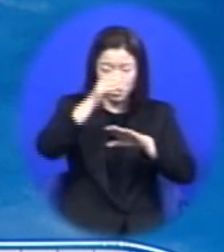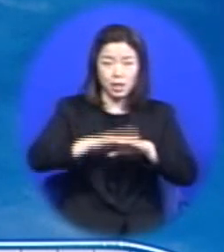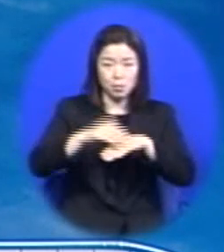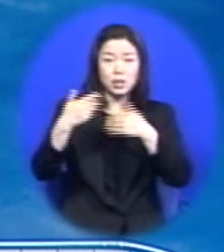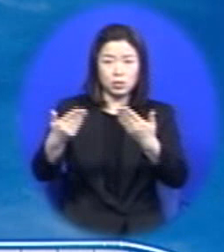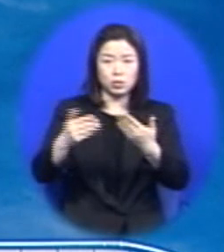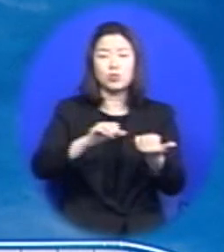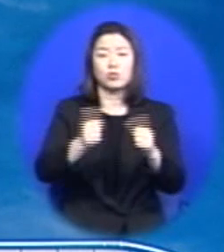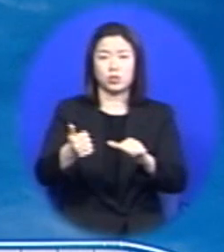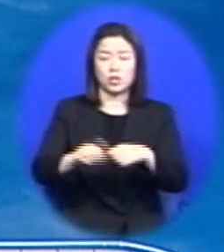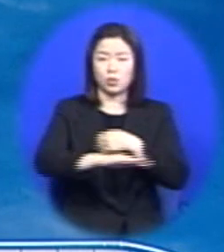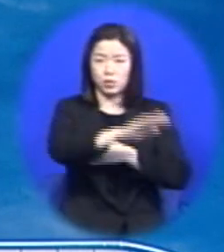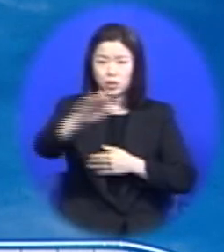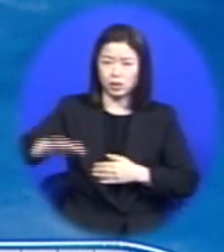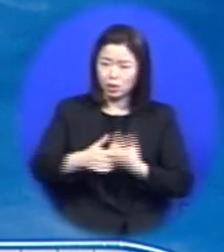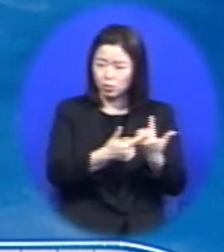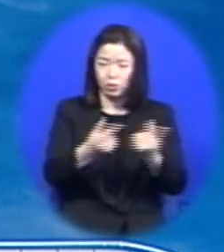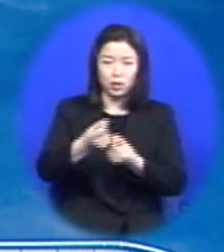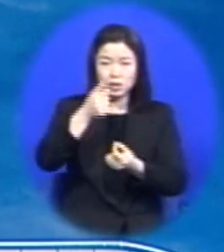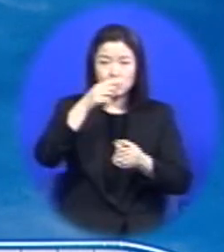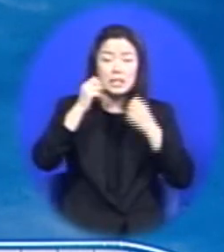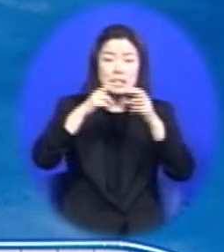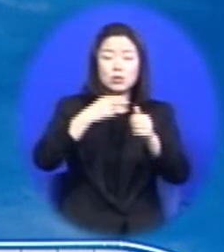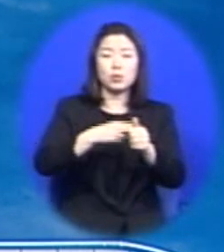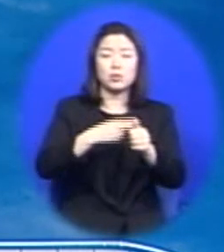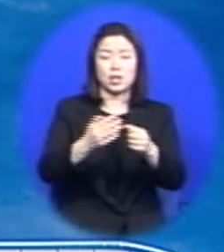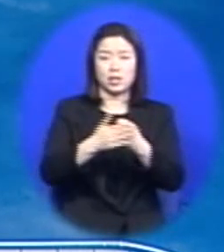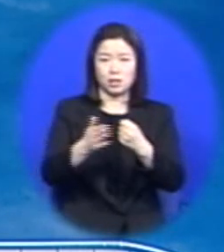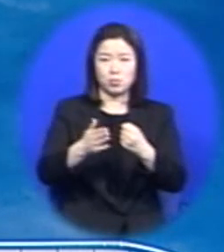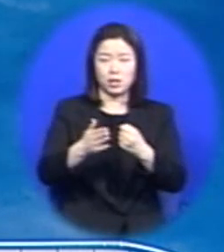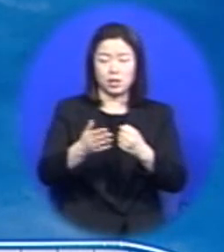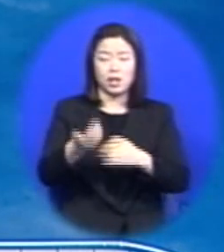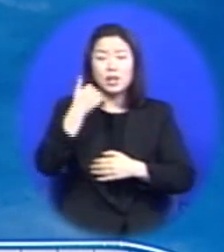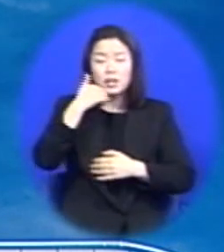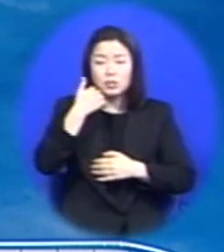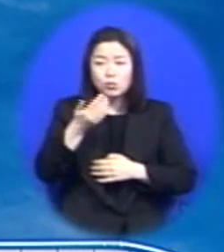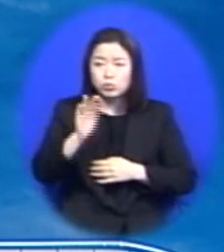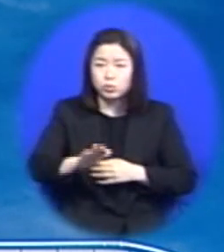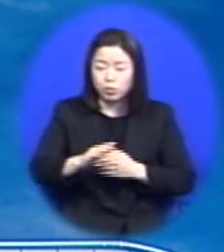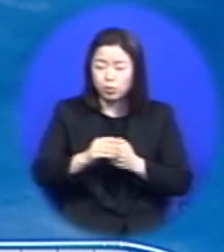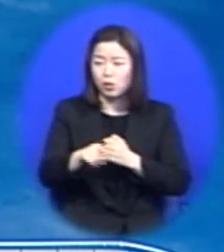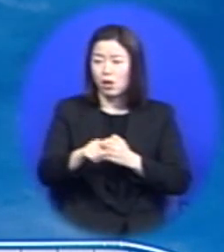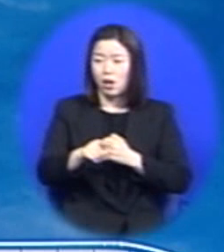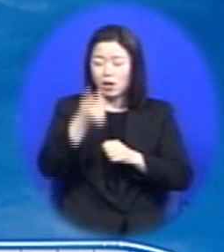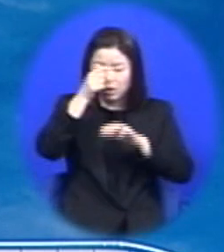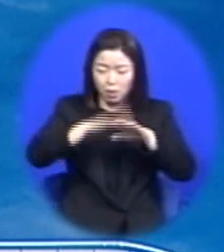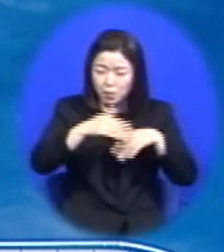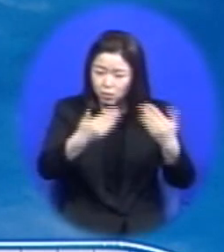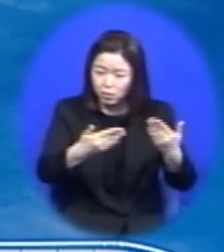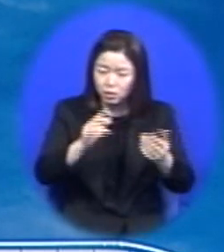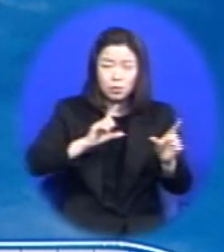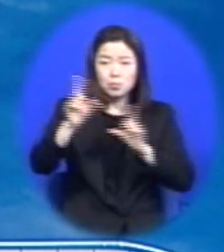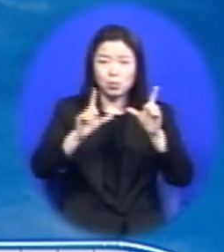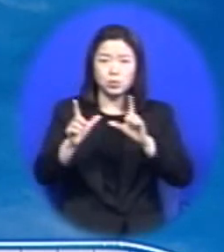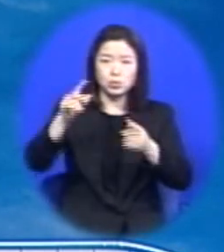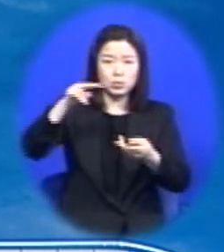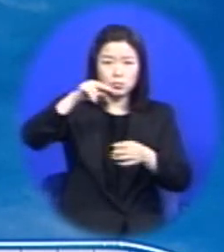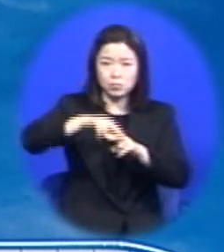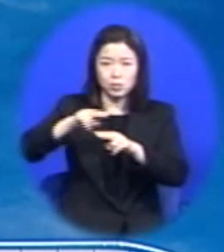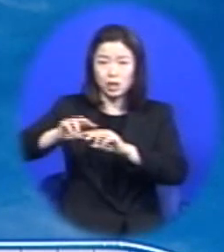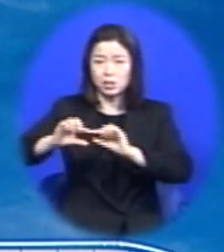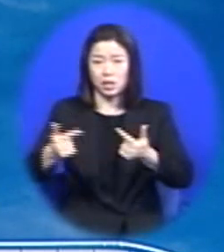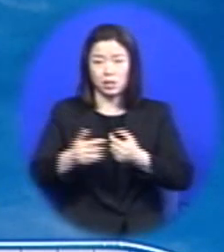다 선교사인데. 그러나 누구도 일어나서 예배드릴 태세를 갖추지 않더래요. 그냥